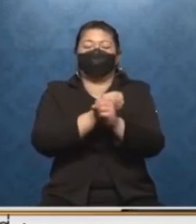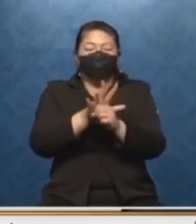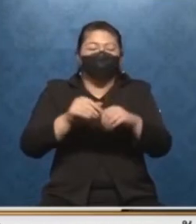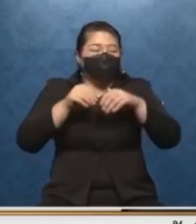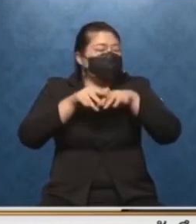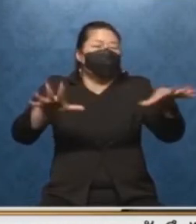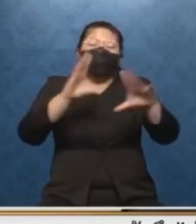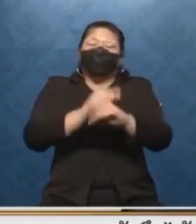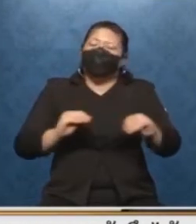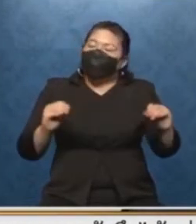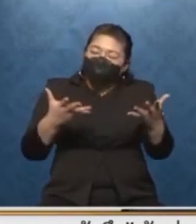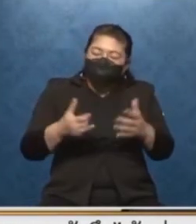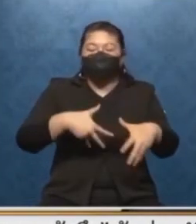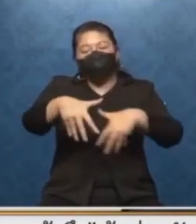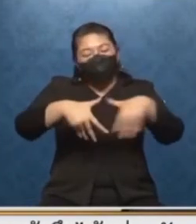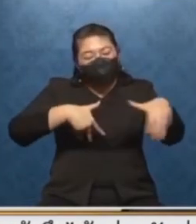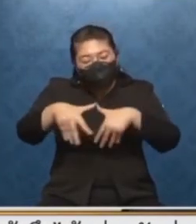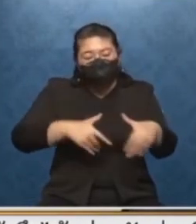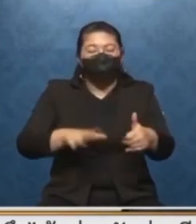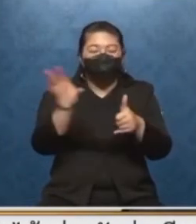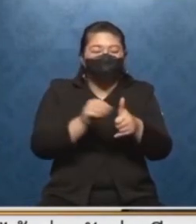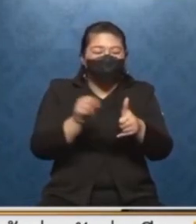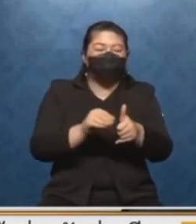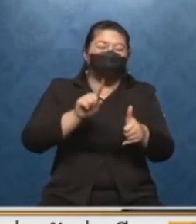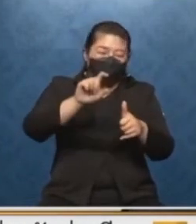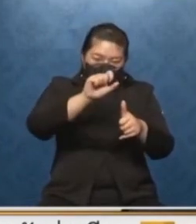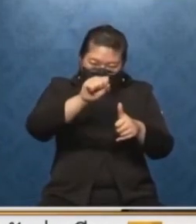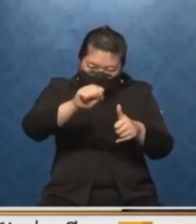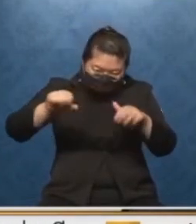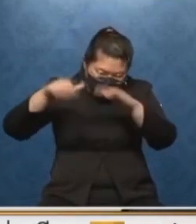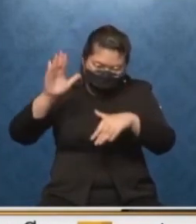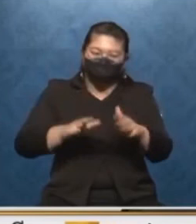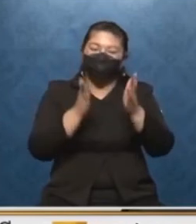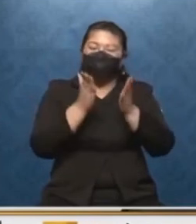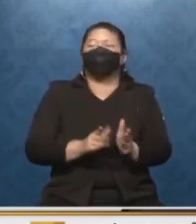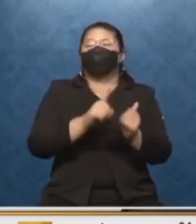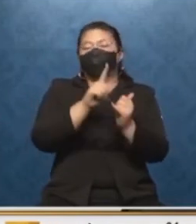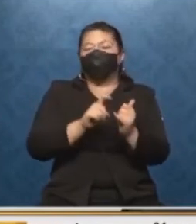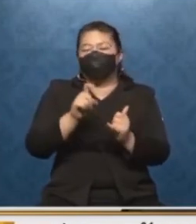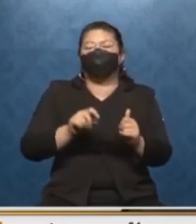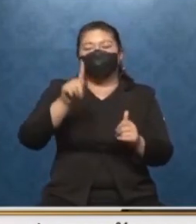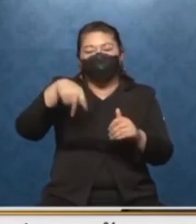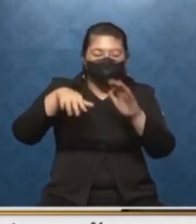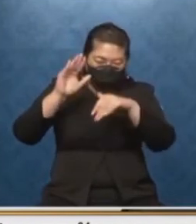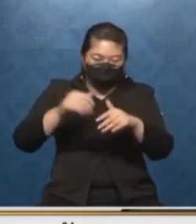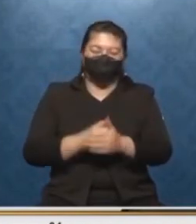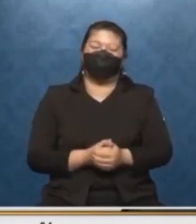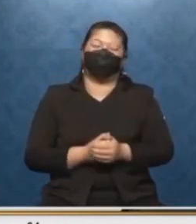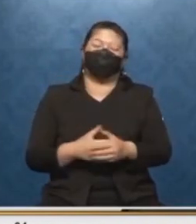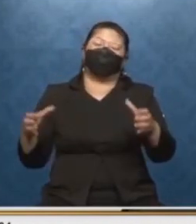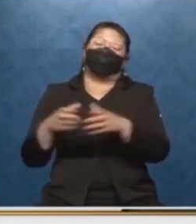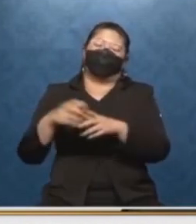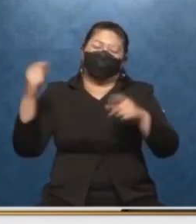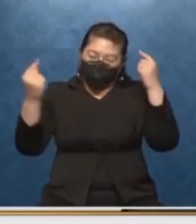ได้เลยประชาชนติดเชื้อกวา 185,000 คน ตายกวา 1,300 คนถ้าภคธรกิกทองเที่ยว